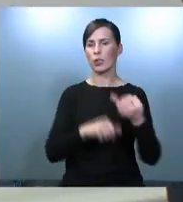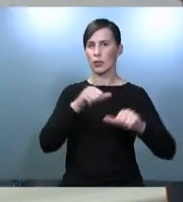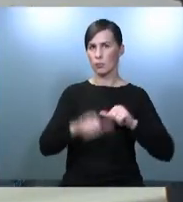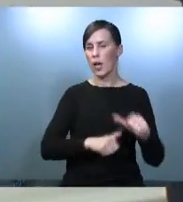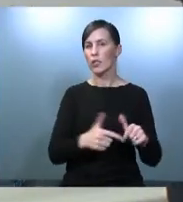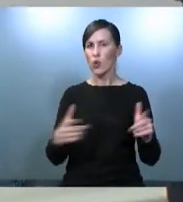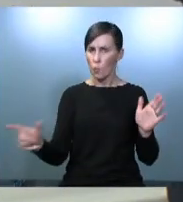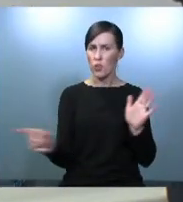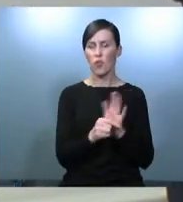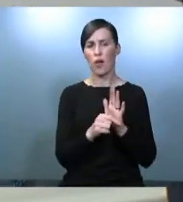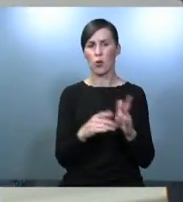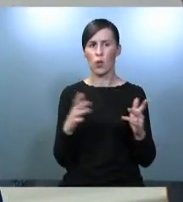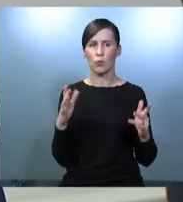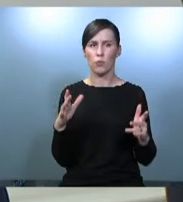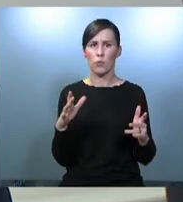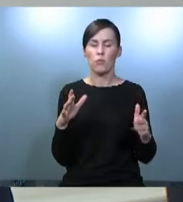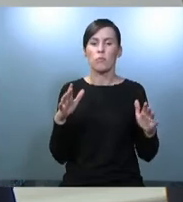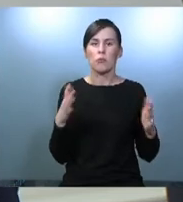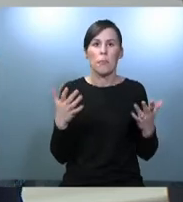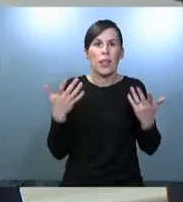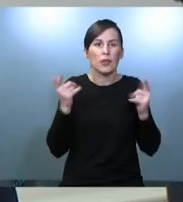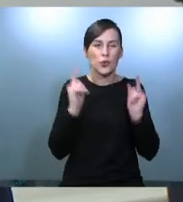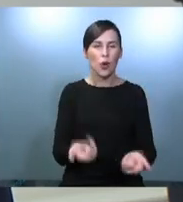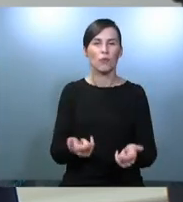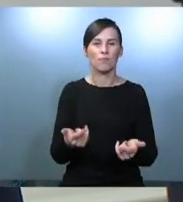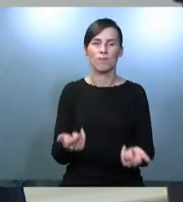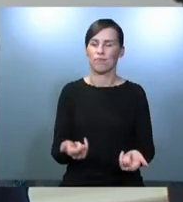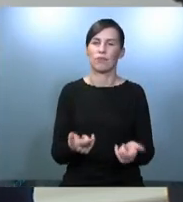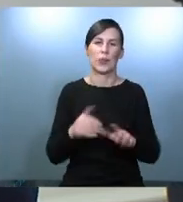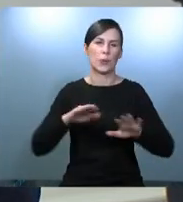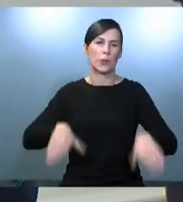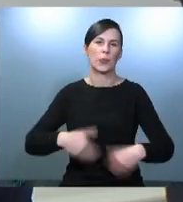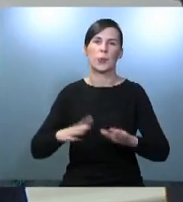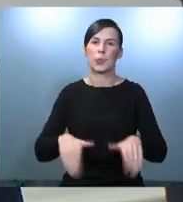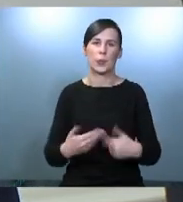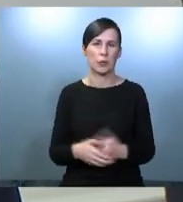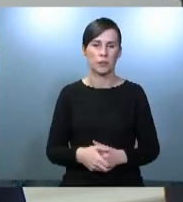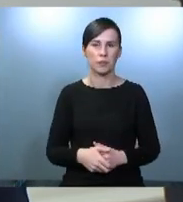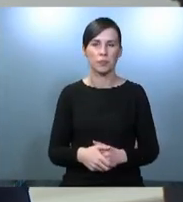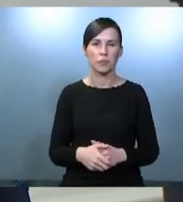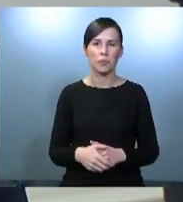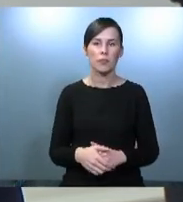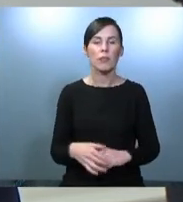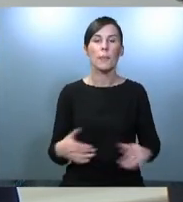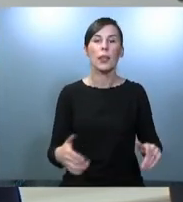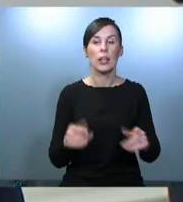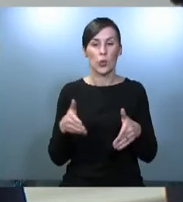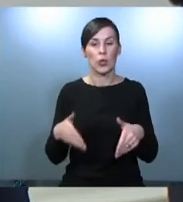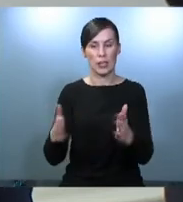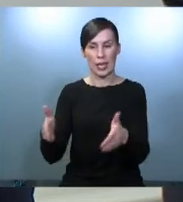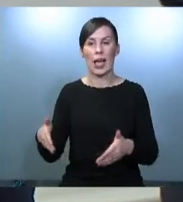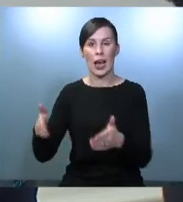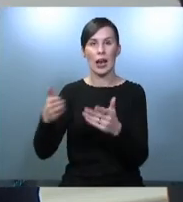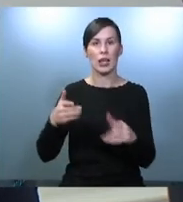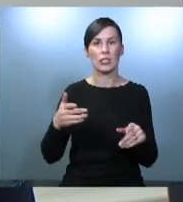kelių išasfaltuoti, bet tikiuosi, kad ją paleis, reikia suvokti, kad ne visi keliai priklauso savivaldybei. Tie, kurie priklauso savivaldybei, keliai